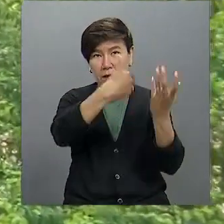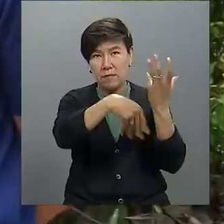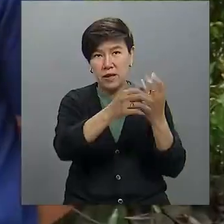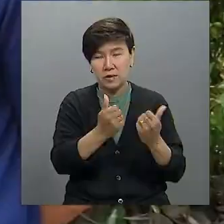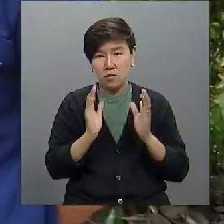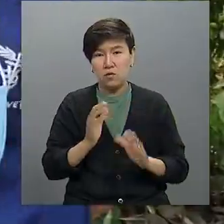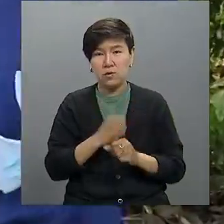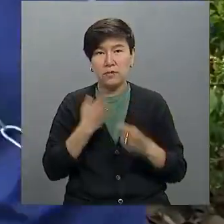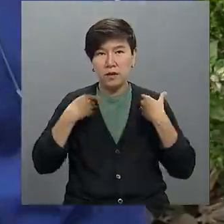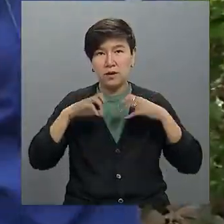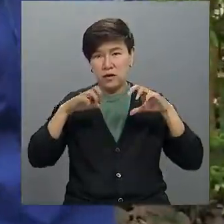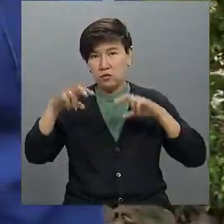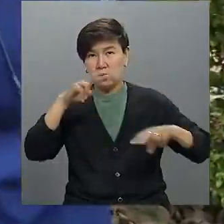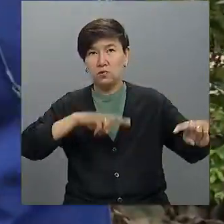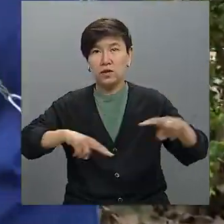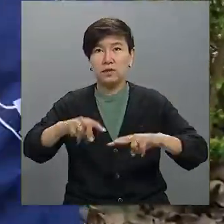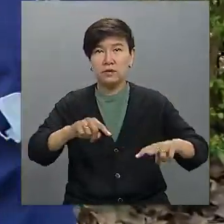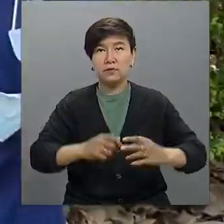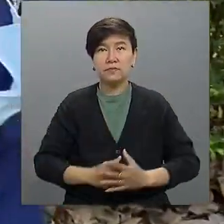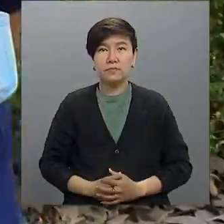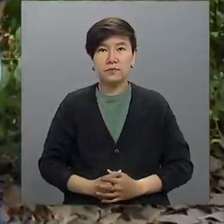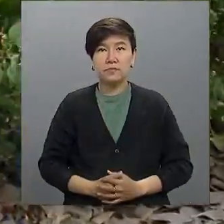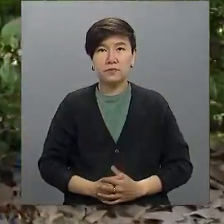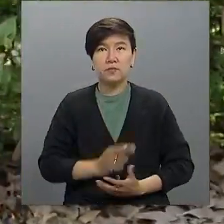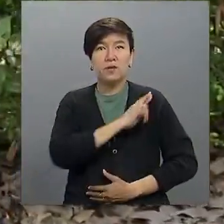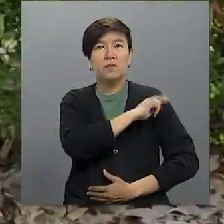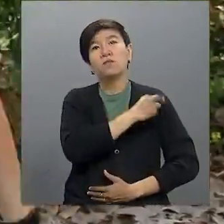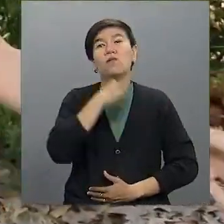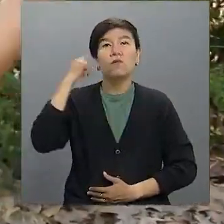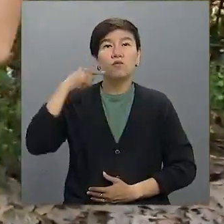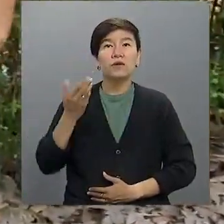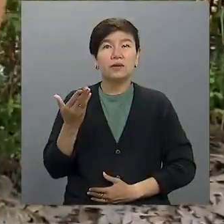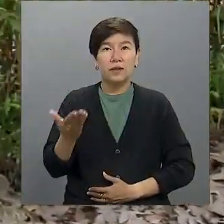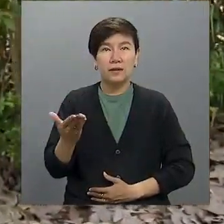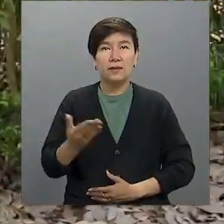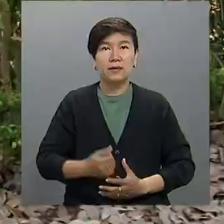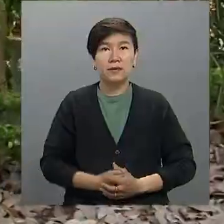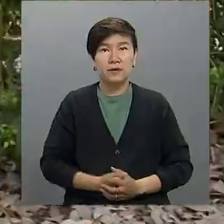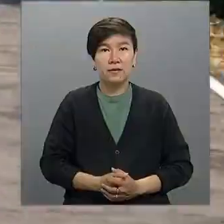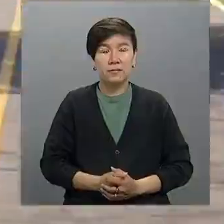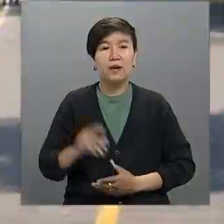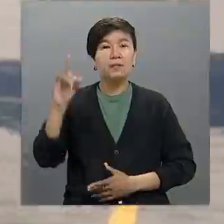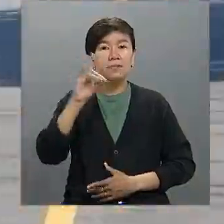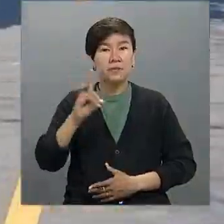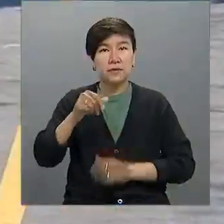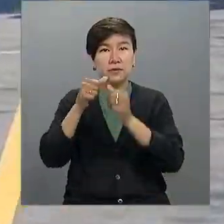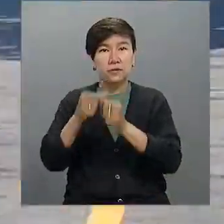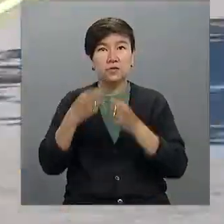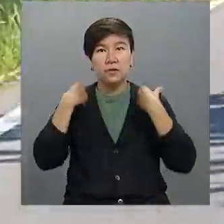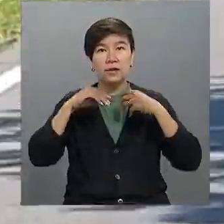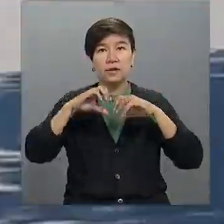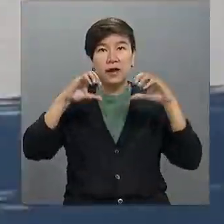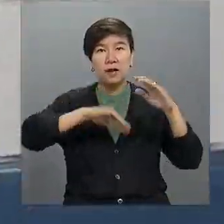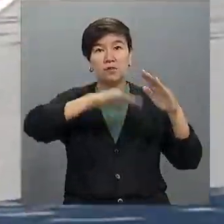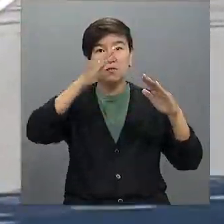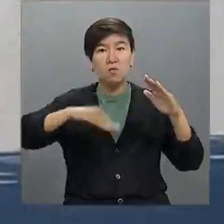า ขณะที่สัตวแพทย์หญิงชนัญญากาญจนสาขาแพทย์สัตวแพทย์ประจำอุทยานแห่งชาติเขาใหญ่นะก็บอกว่าหลัง